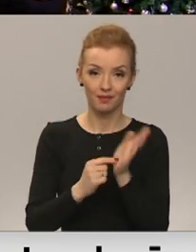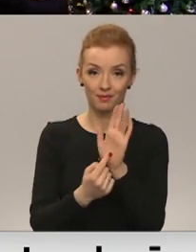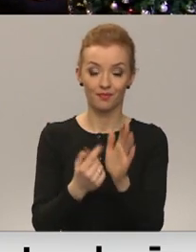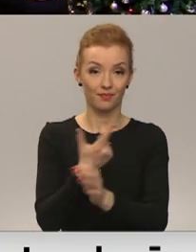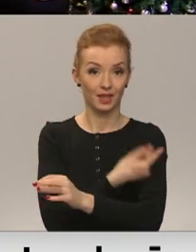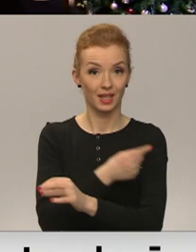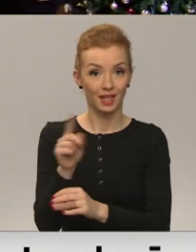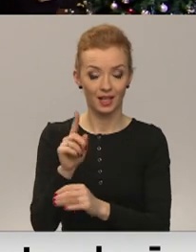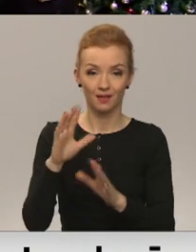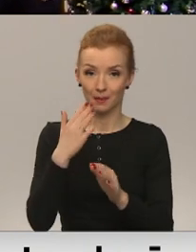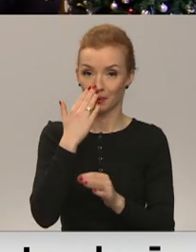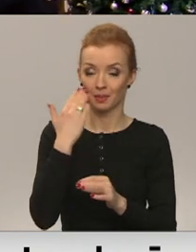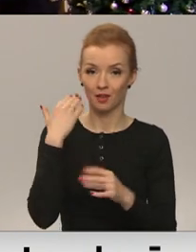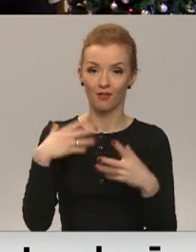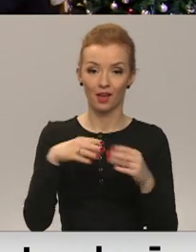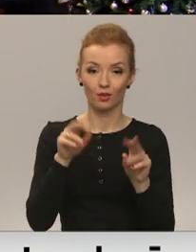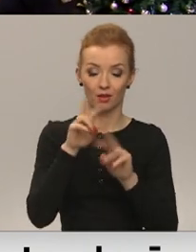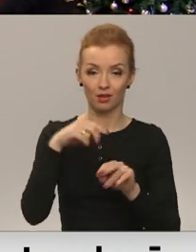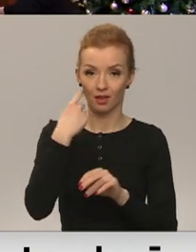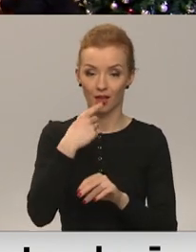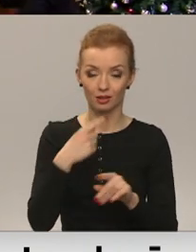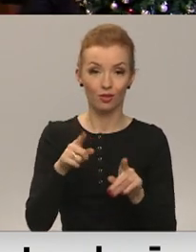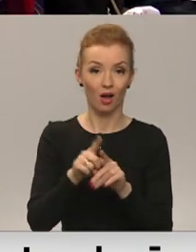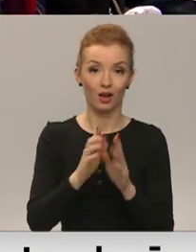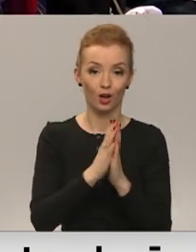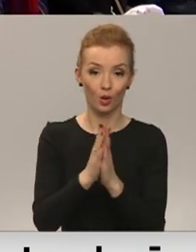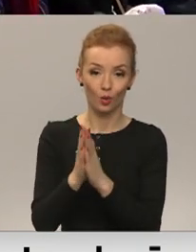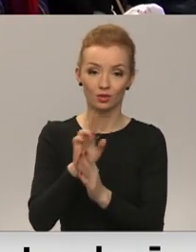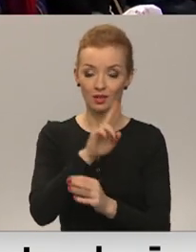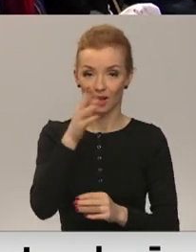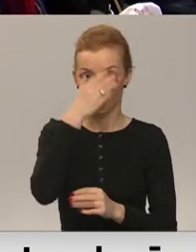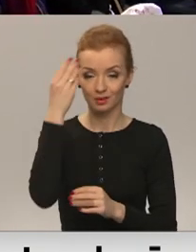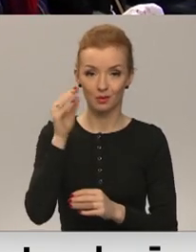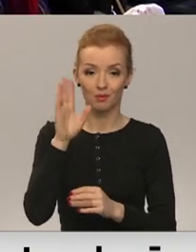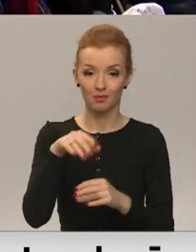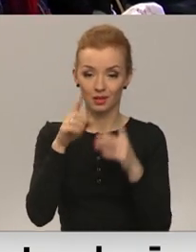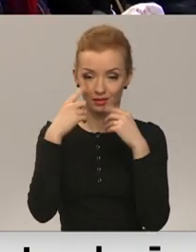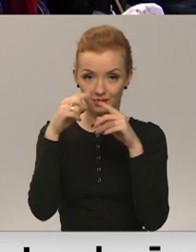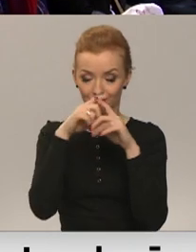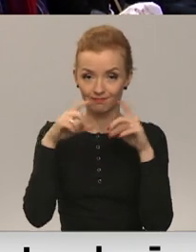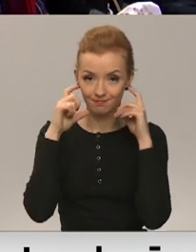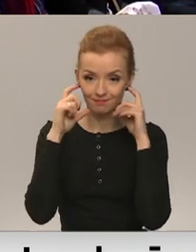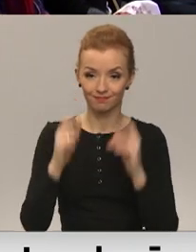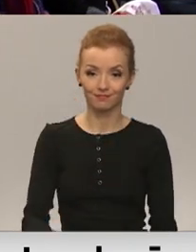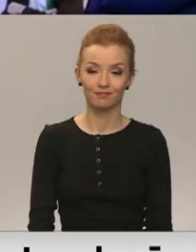nesen veiktu Covid testu. Tāpat arī tika lūgts neaizmirst par sejas aizsegiem.